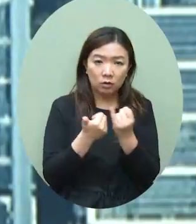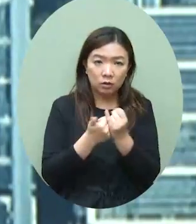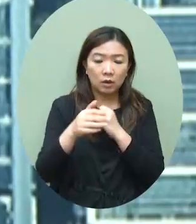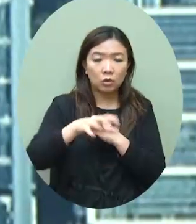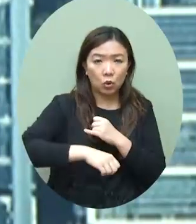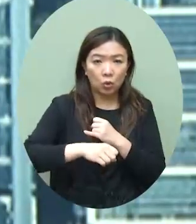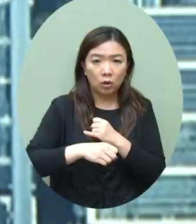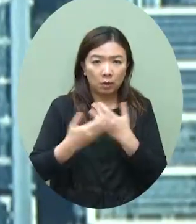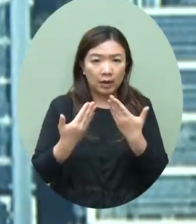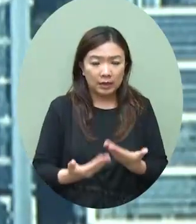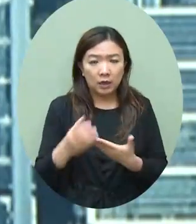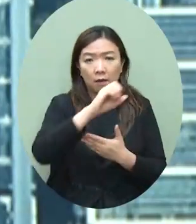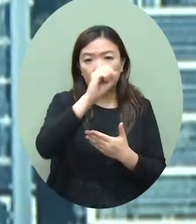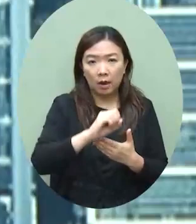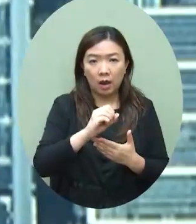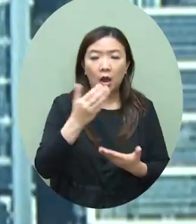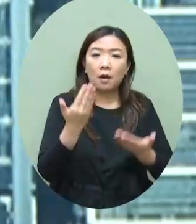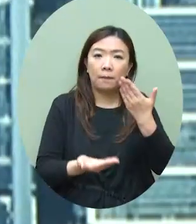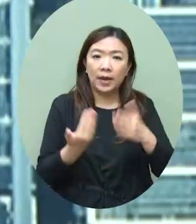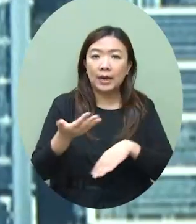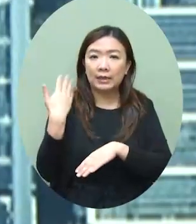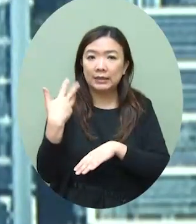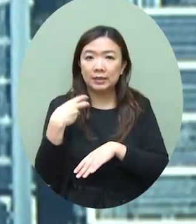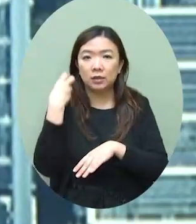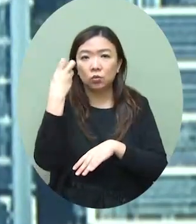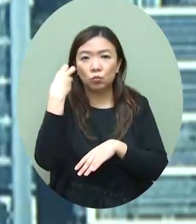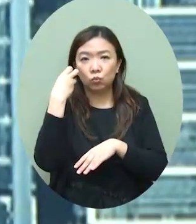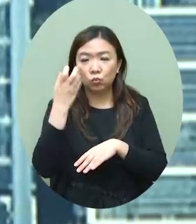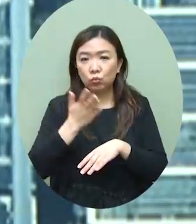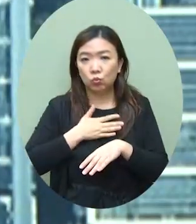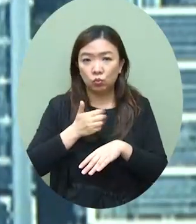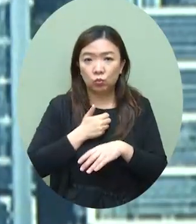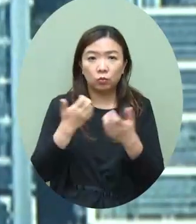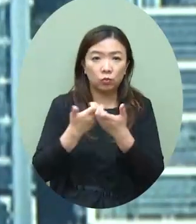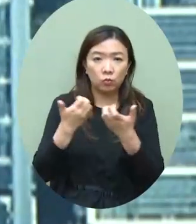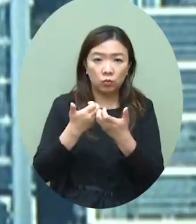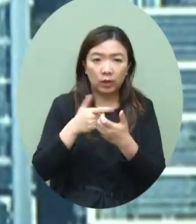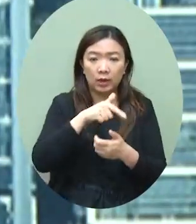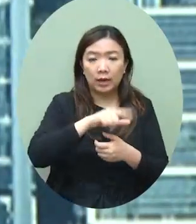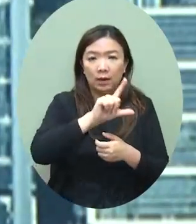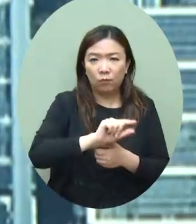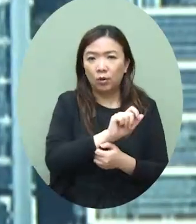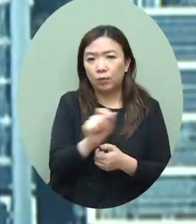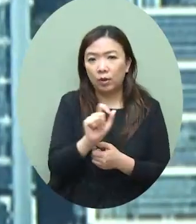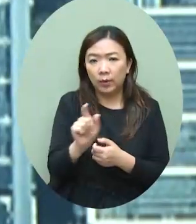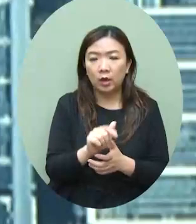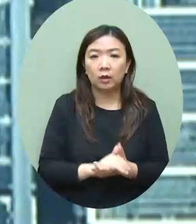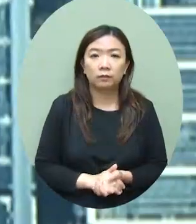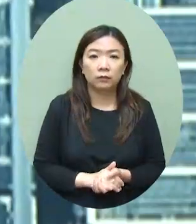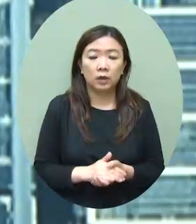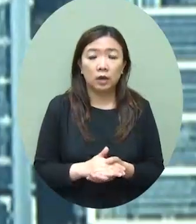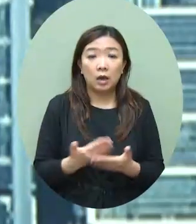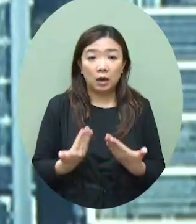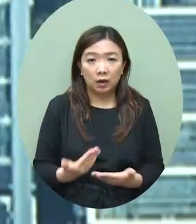咧係遠遠低過我哋原本嘅設計嘅。咁呢個係好事嚟嘅，即係